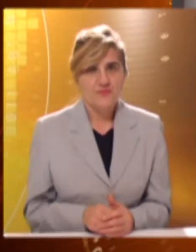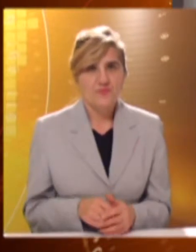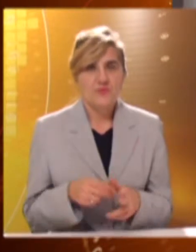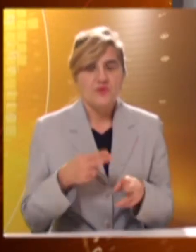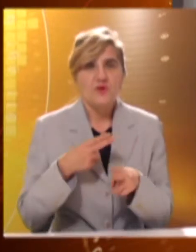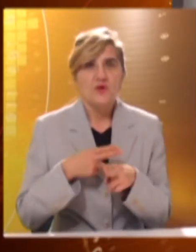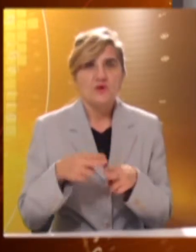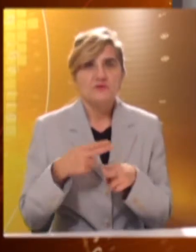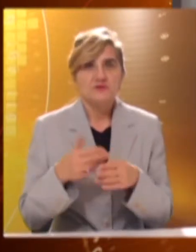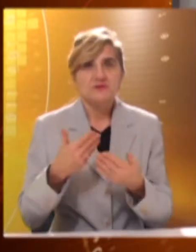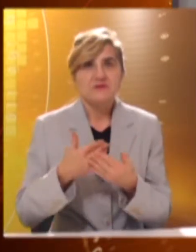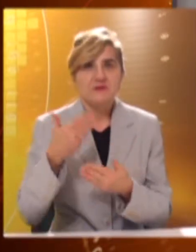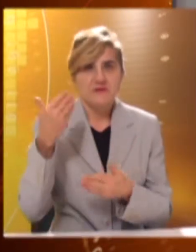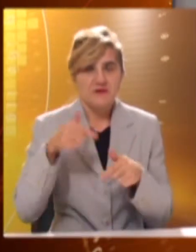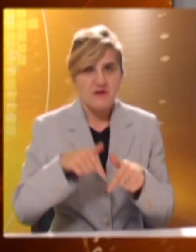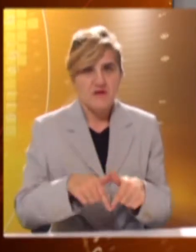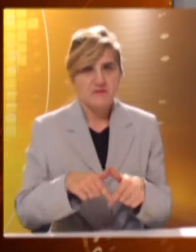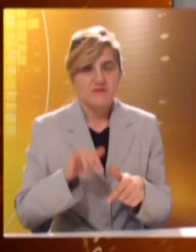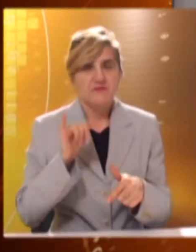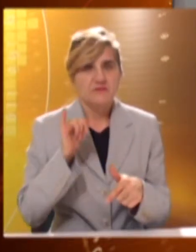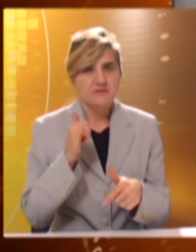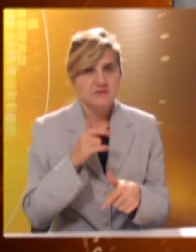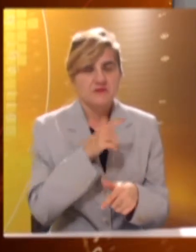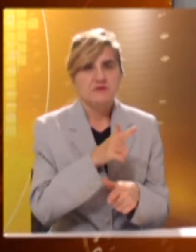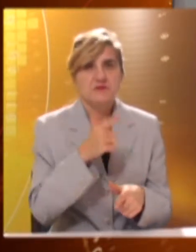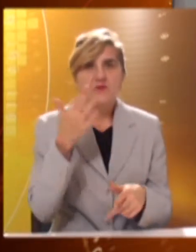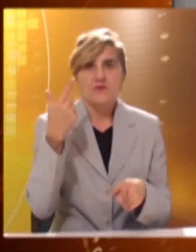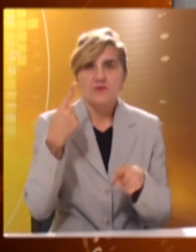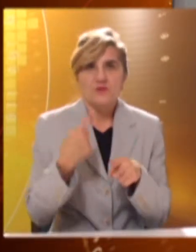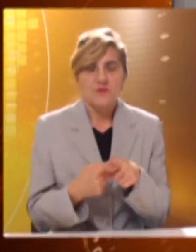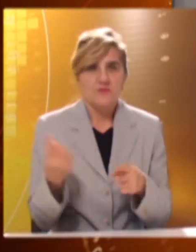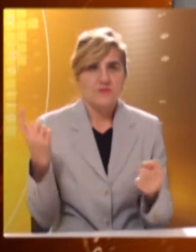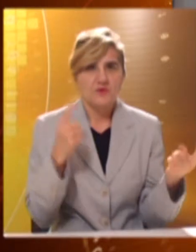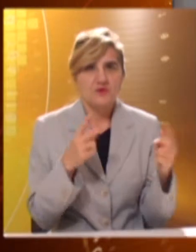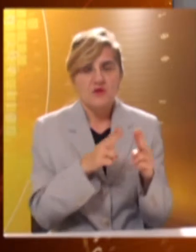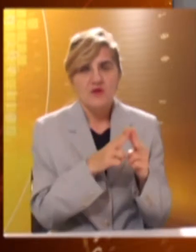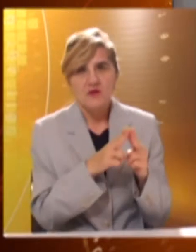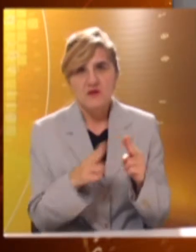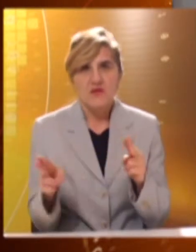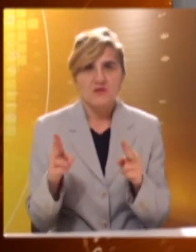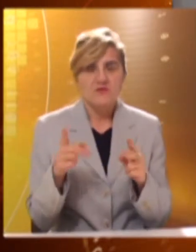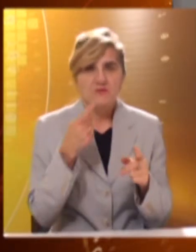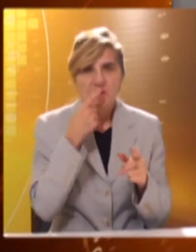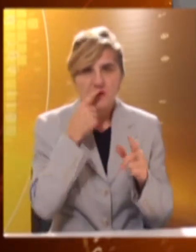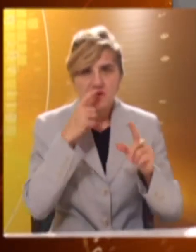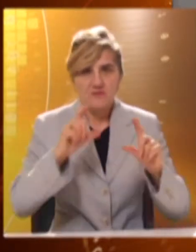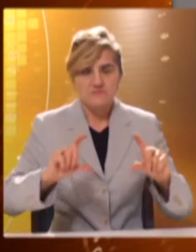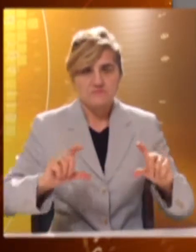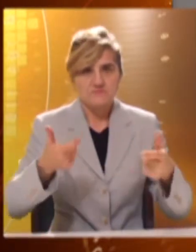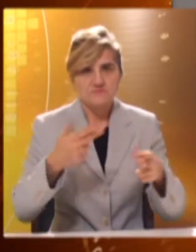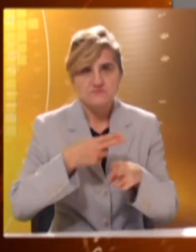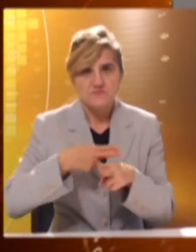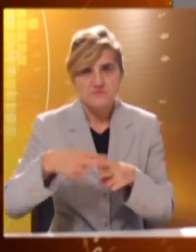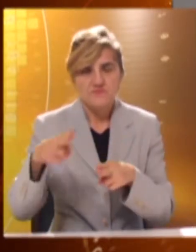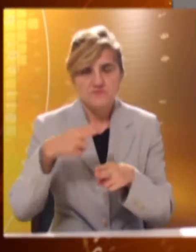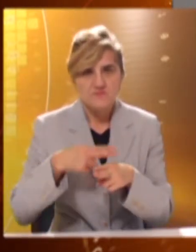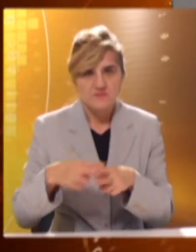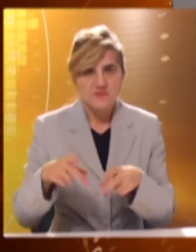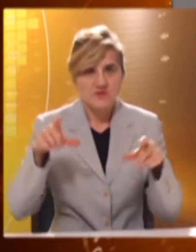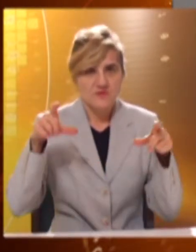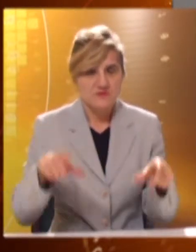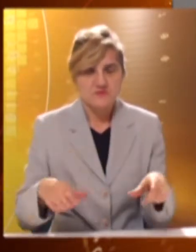zelenilo, gradska čistoća, u stvari oni su stvarno ekspeditivni što se tiče toga, redovno odnose kontejnere i pomažu da se